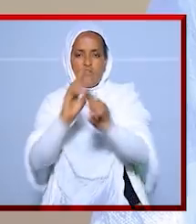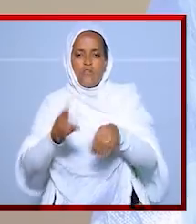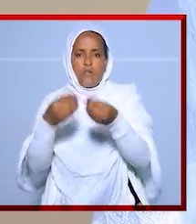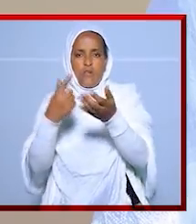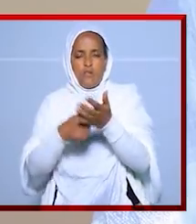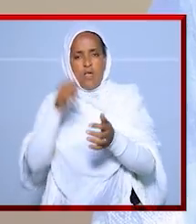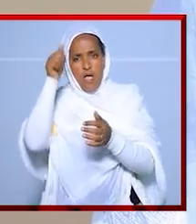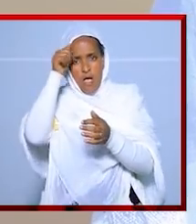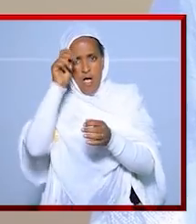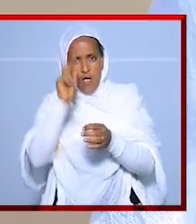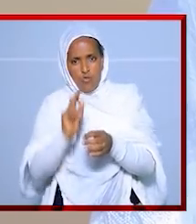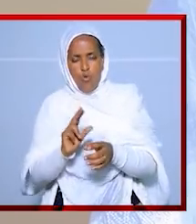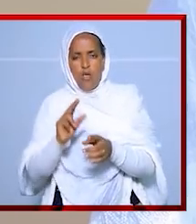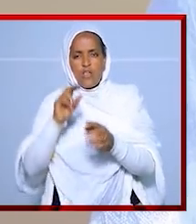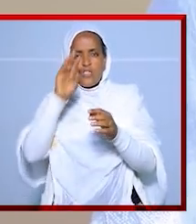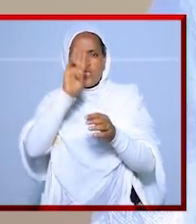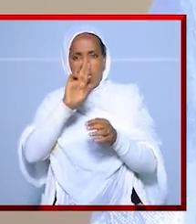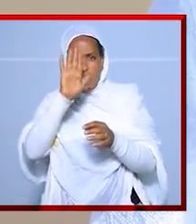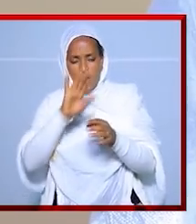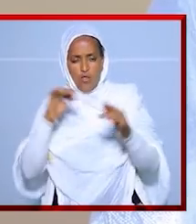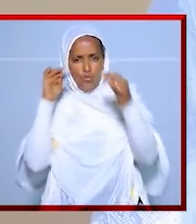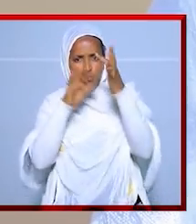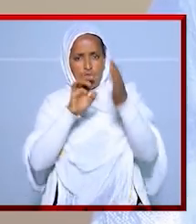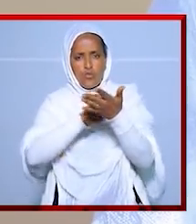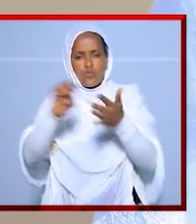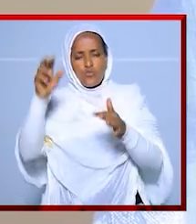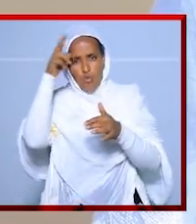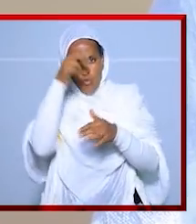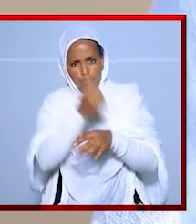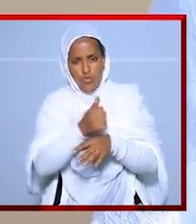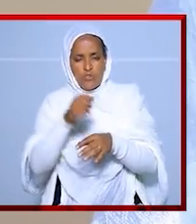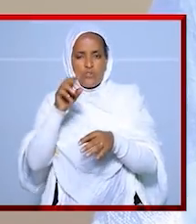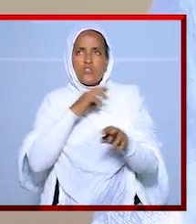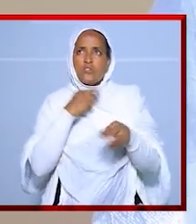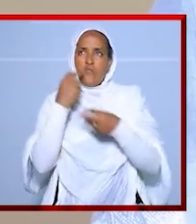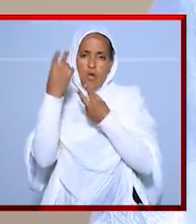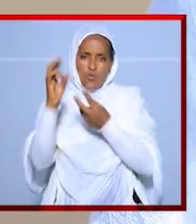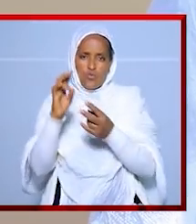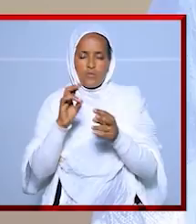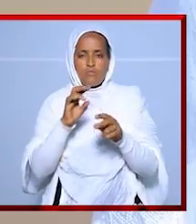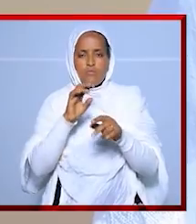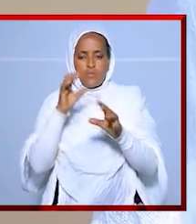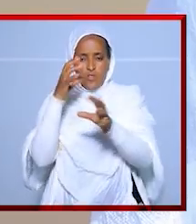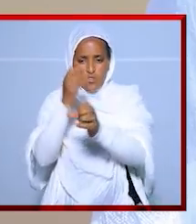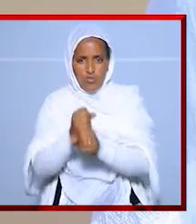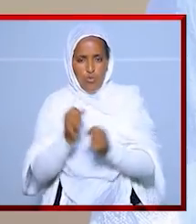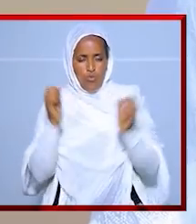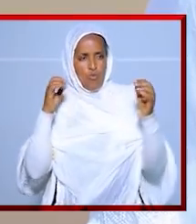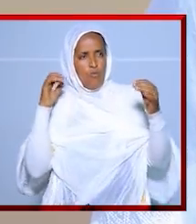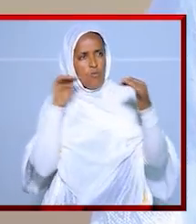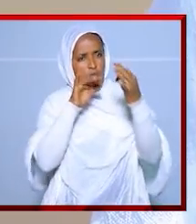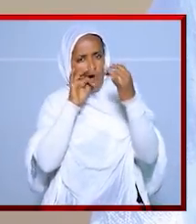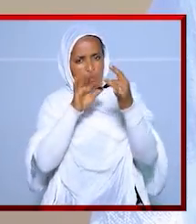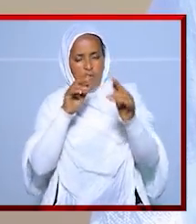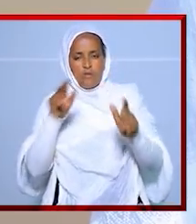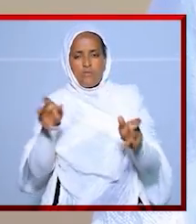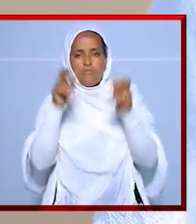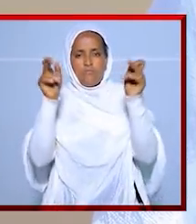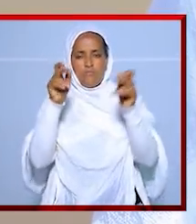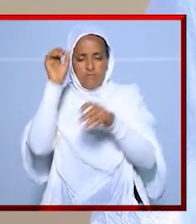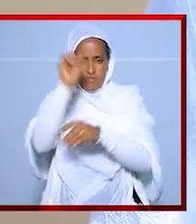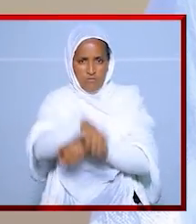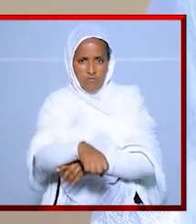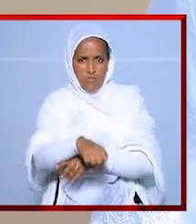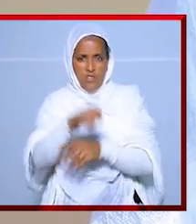ነበረ። የአድዋን መዝመት የሰገሌን ጦርነት እንዲህ ስንመለከት እነ ቅዱስ ጊዮርጊስ እነ ቅዱስ እስጢፋኖስ ሰማዕታቱን ይዘው እየዘመቱ ጠላቶቻቸውን